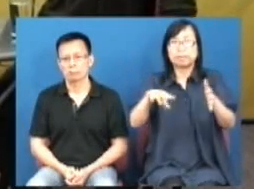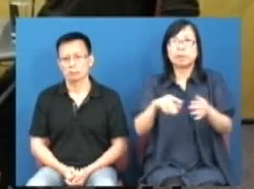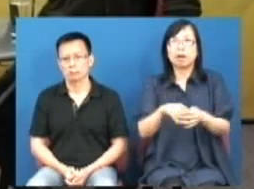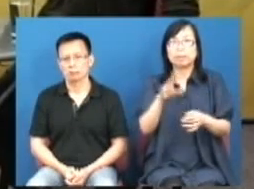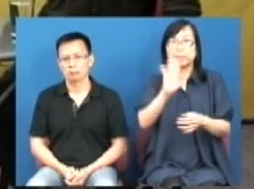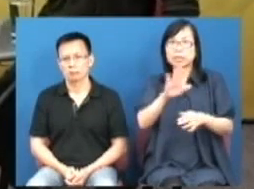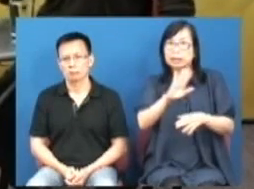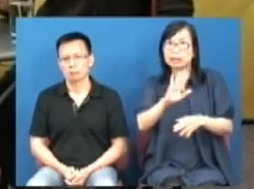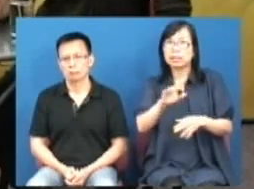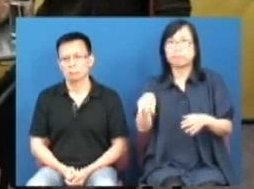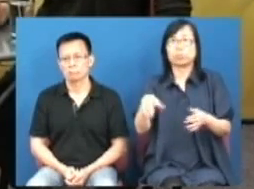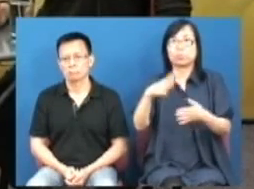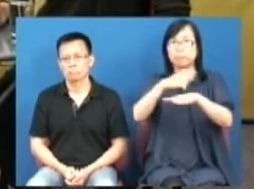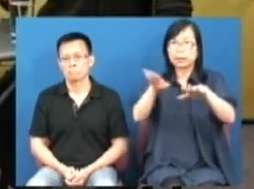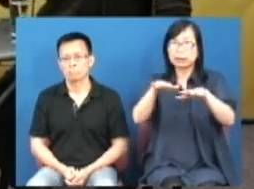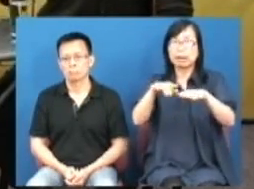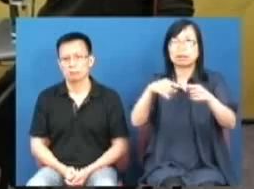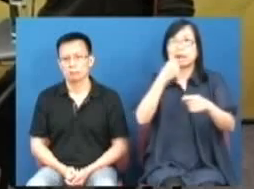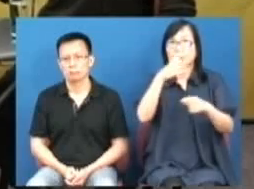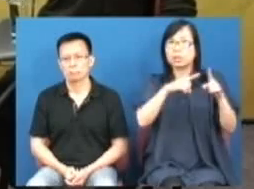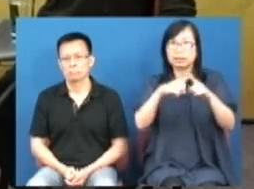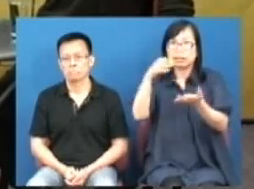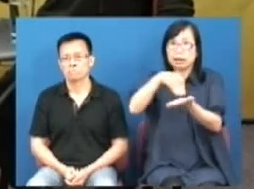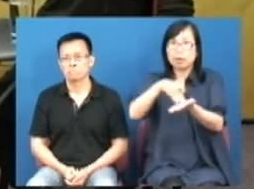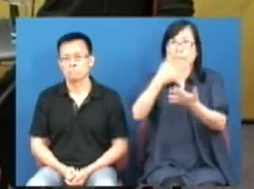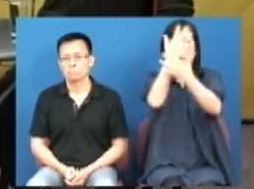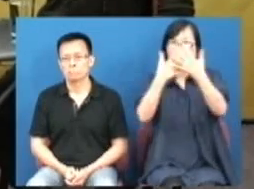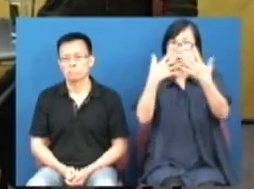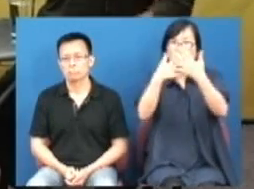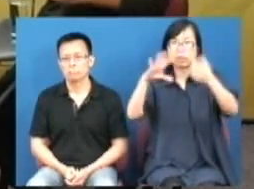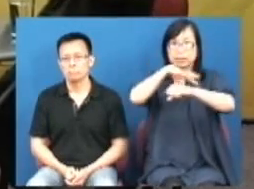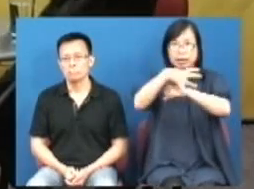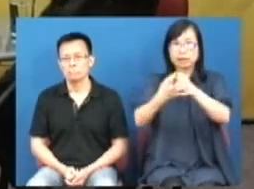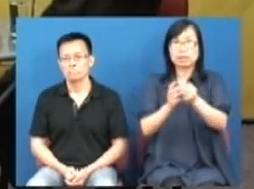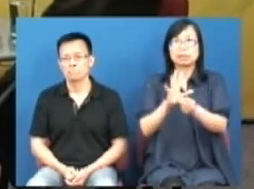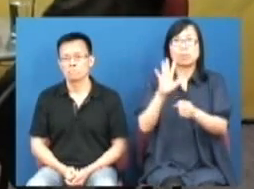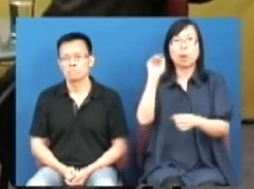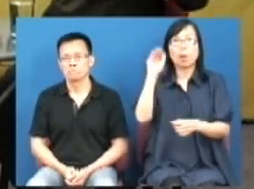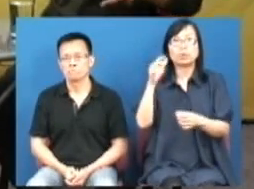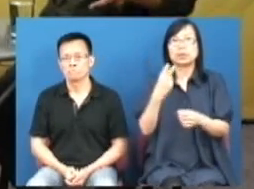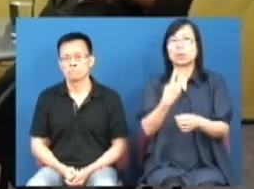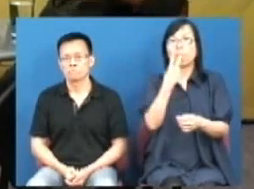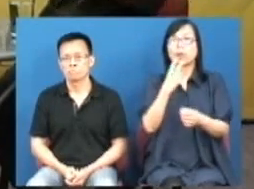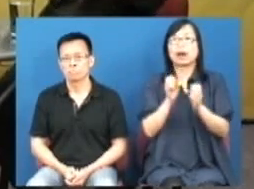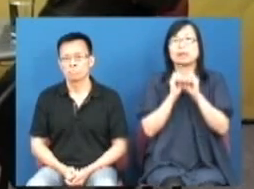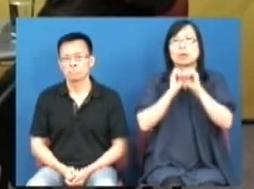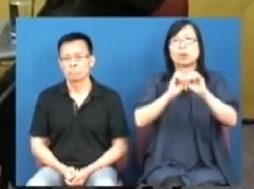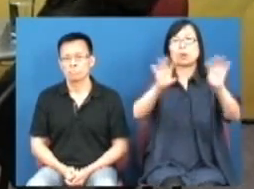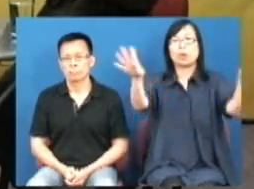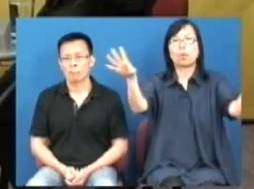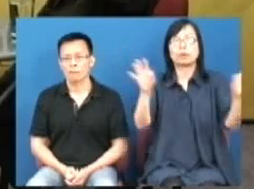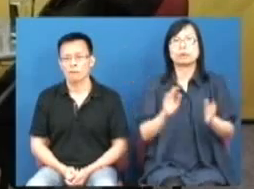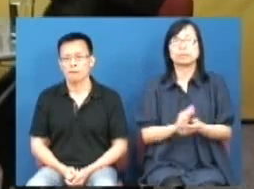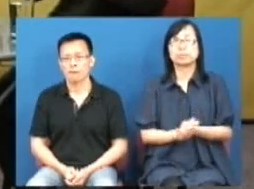般嘅市民普羅大眾可以參與到嘅。 係， 但係咧喺網絡世界咧，我哋就可以成個空間係公開嘅，就類似好似